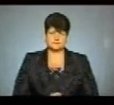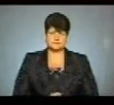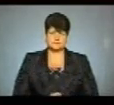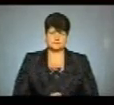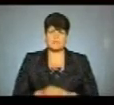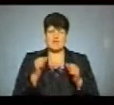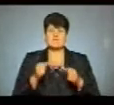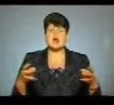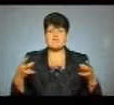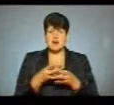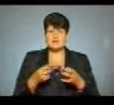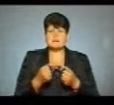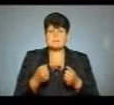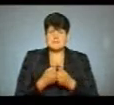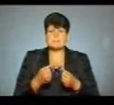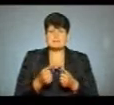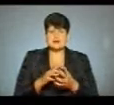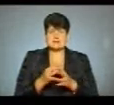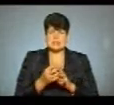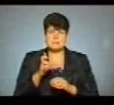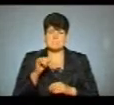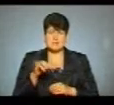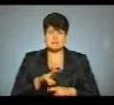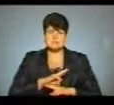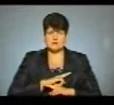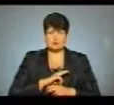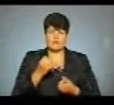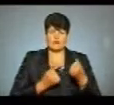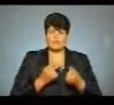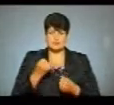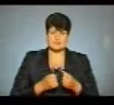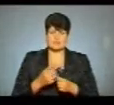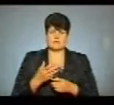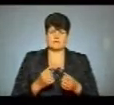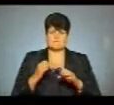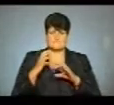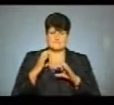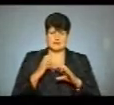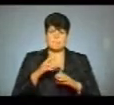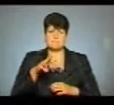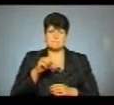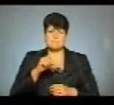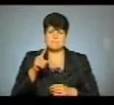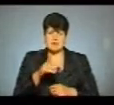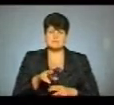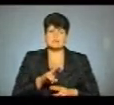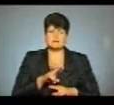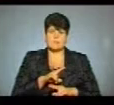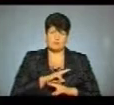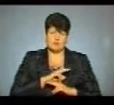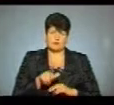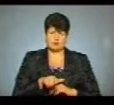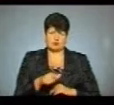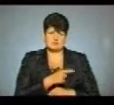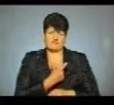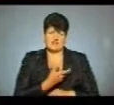В аварії поблизу села Біла Тернопільського району загинув водій вантажівки МАЗ. Він помер дорогою до Тернопільської лікарні швидкої допомоги,